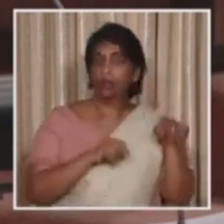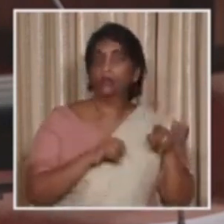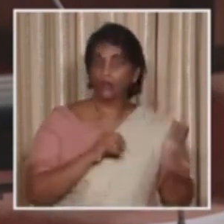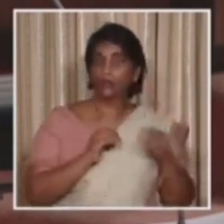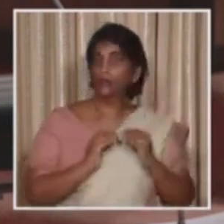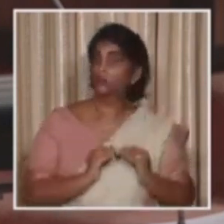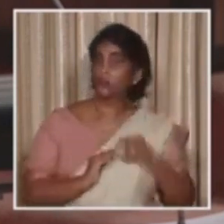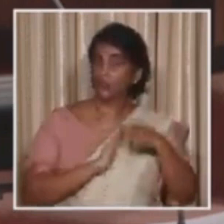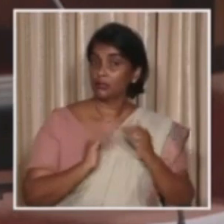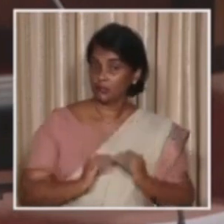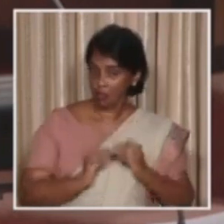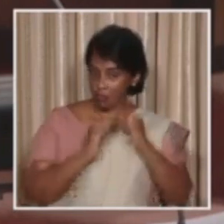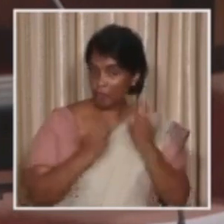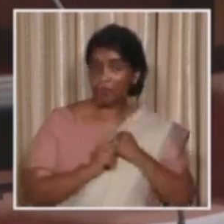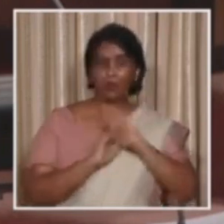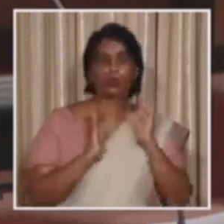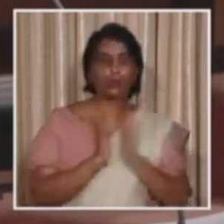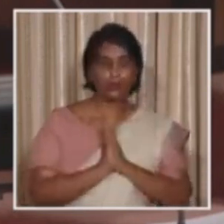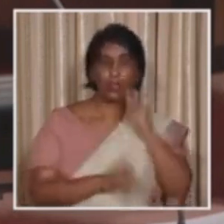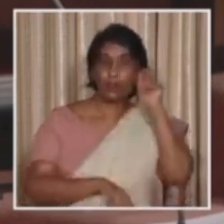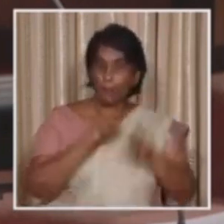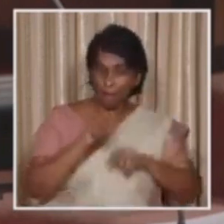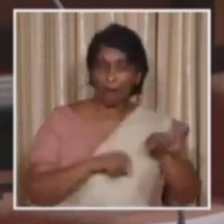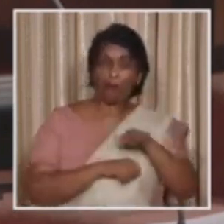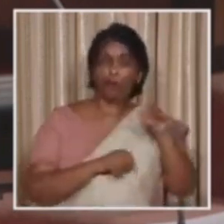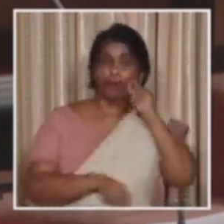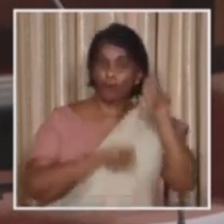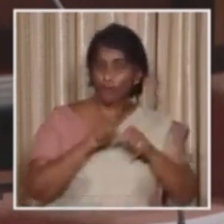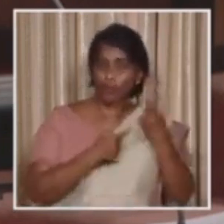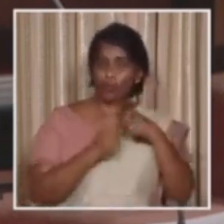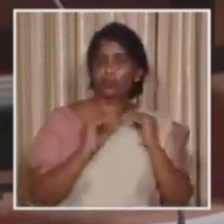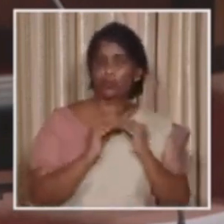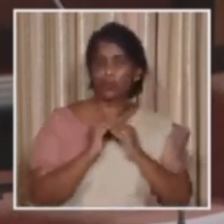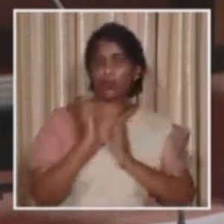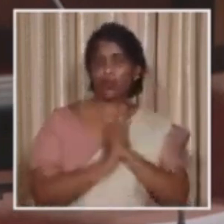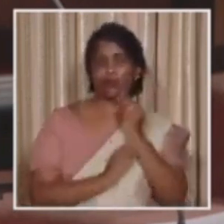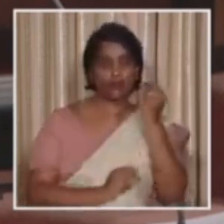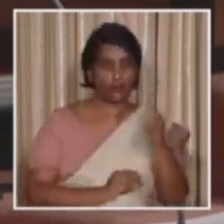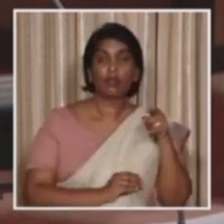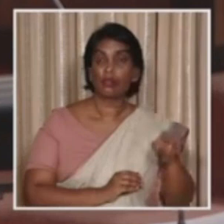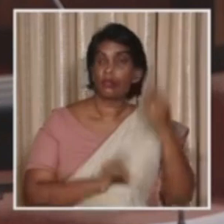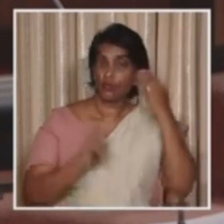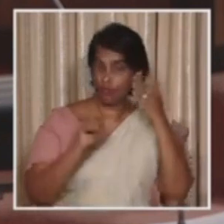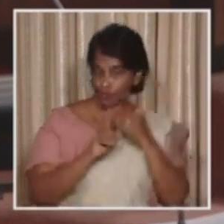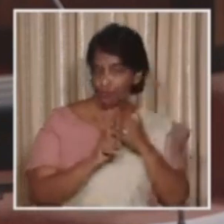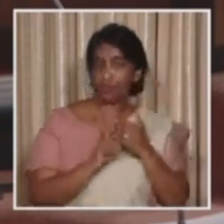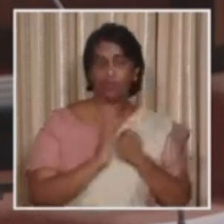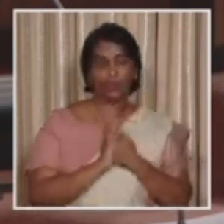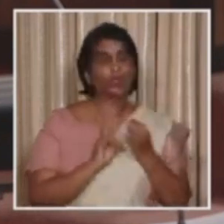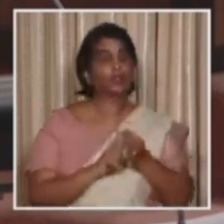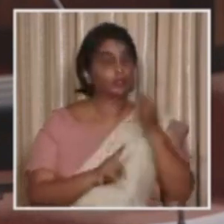அனைத்து சமூகமும் சமனாக பார்க்கப்பட வேண்டும். ஆகவே இந்த விடயத்திலே ஜனாதிபதியும் இந்த